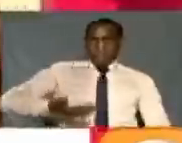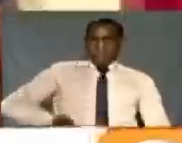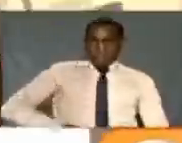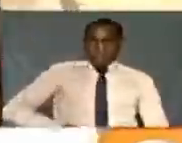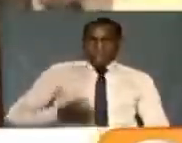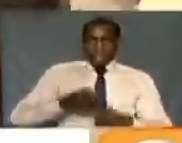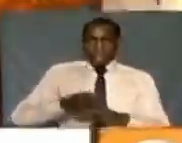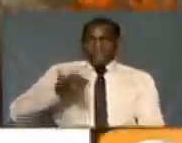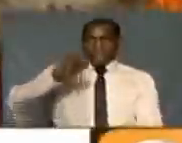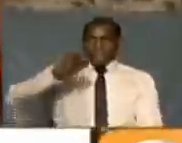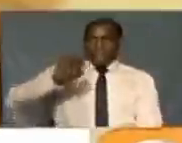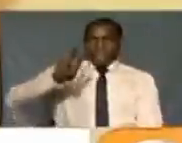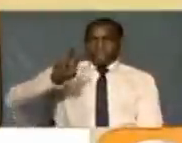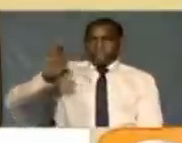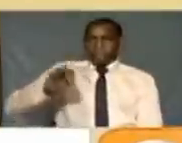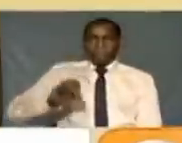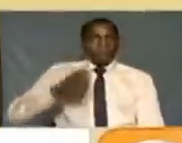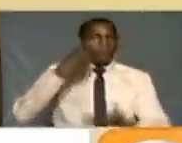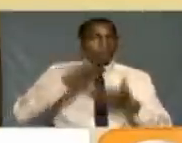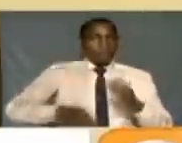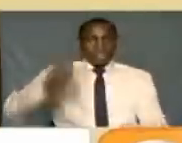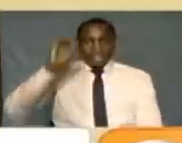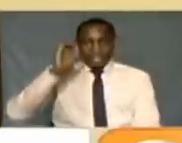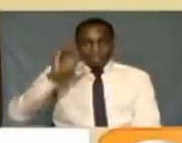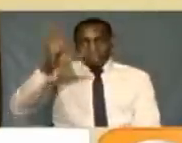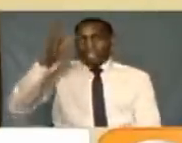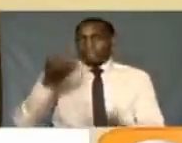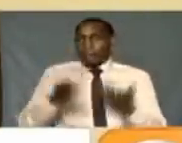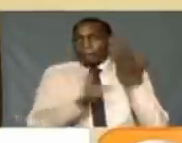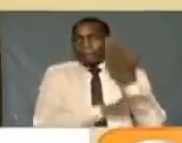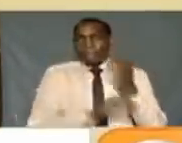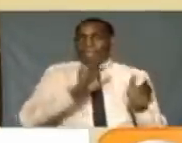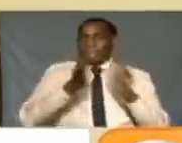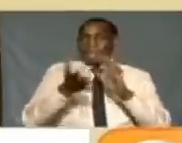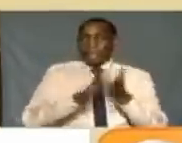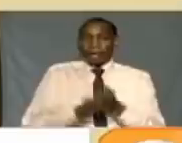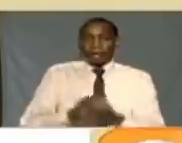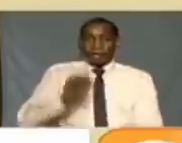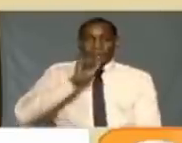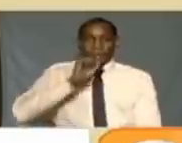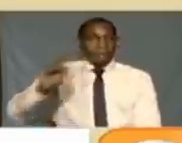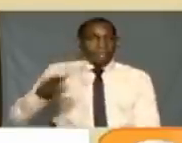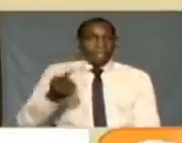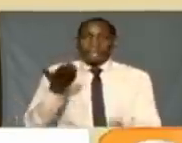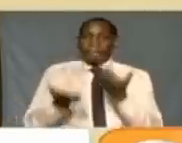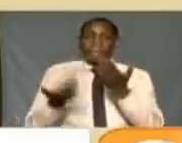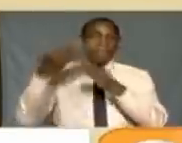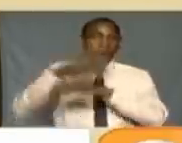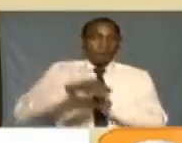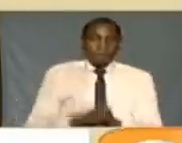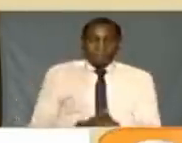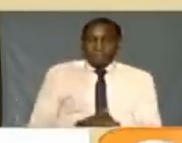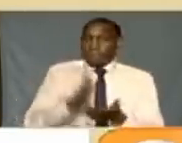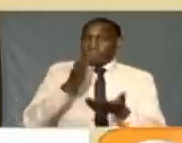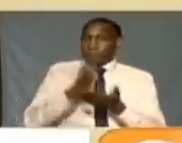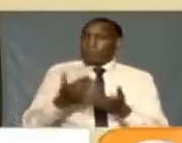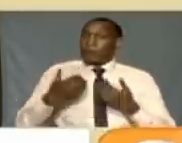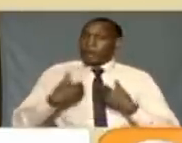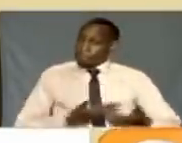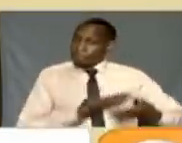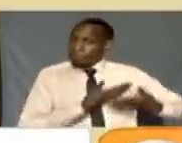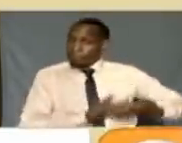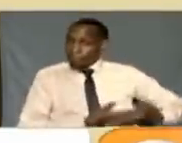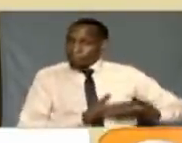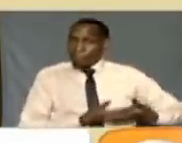IVF huwa wa gharama ya juu humu nchini, takribani 500,000 au zaidi. Uhakika wa mtoto kupatikana